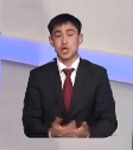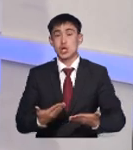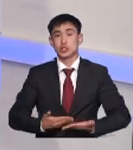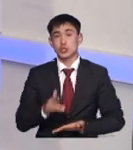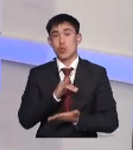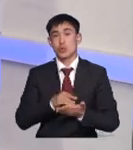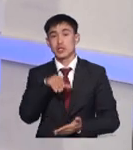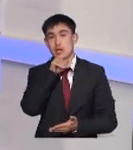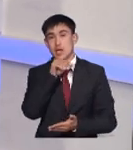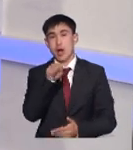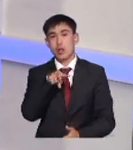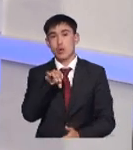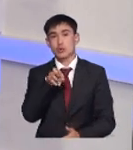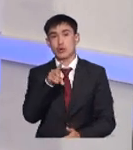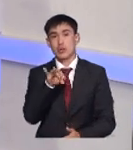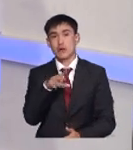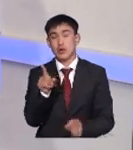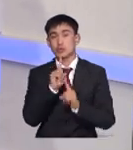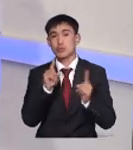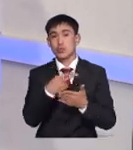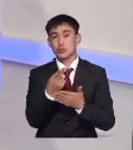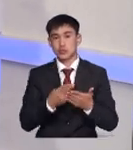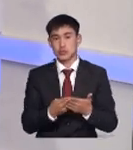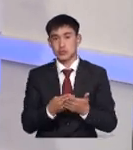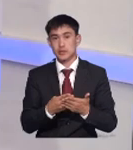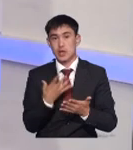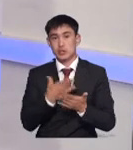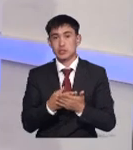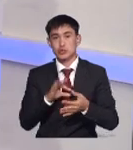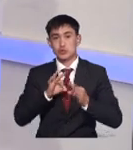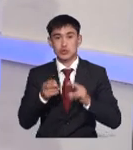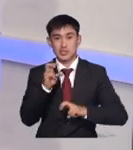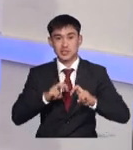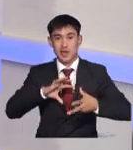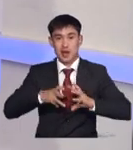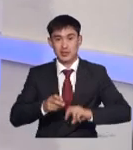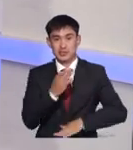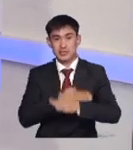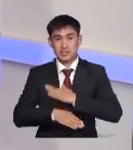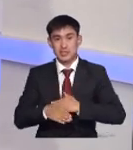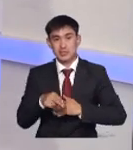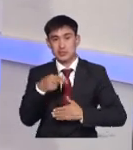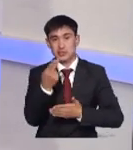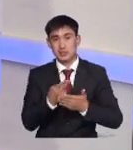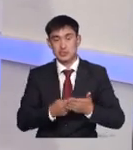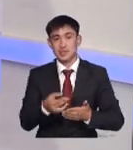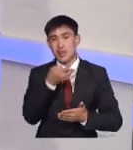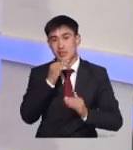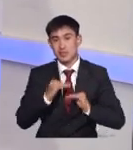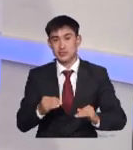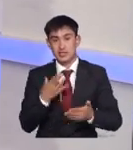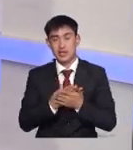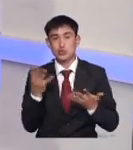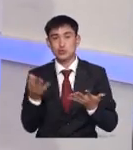жительница города текиле Алуа тулки бек особенная художница несмотря на свой сложный диагноз девочка тянется к кисти с раннего детства и